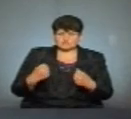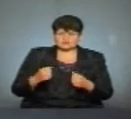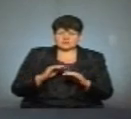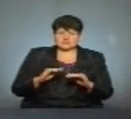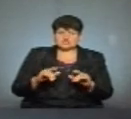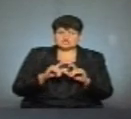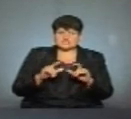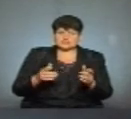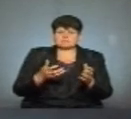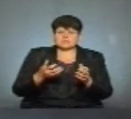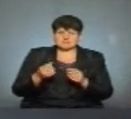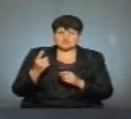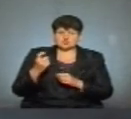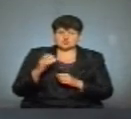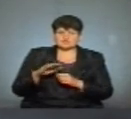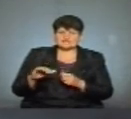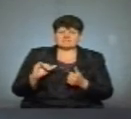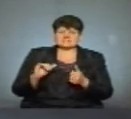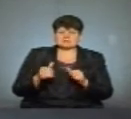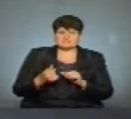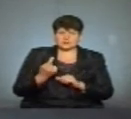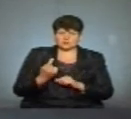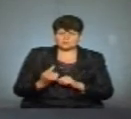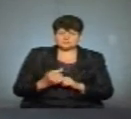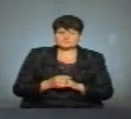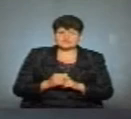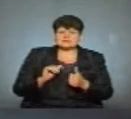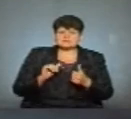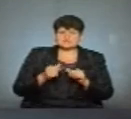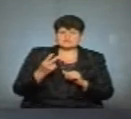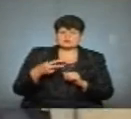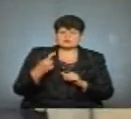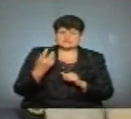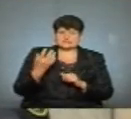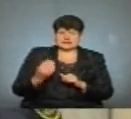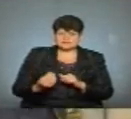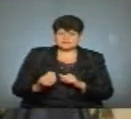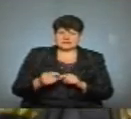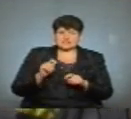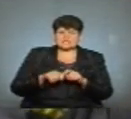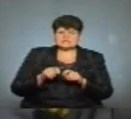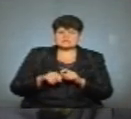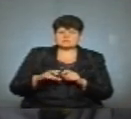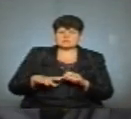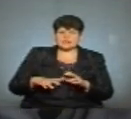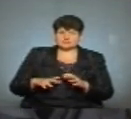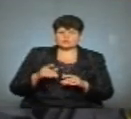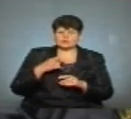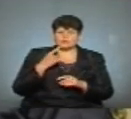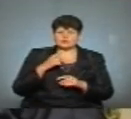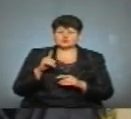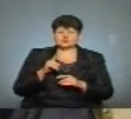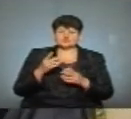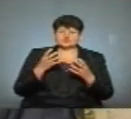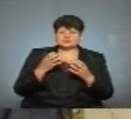Дитячий заклад приймає 100 дітей в зміну. Зміна триває 21 день. Інспектор з пожежної безпеки Андрій Станчик розповів,